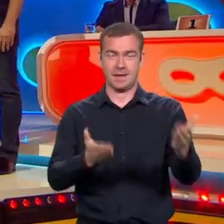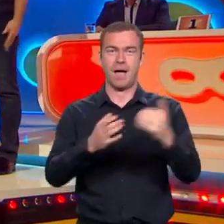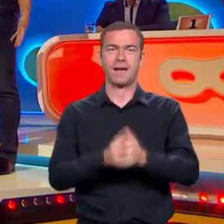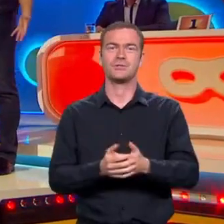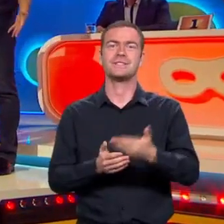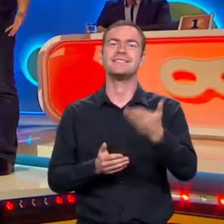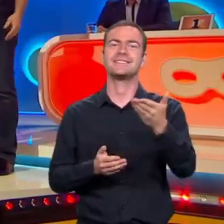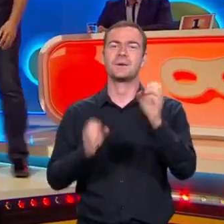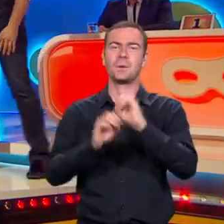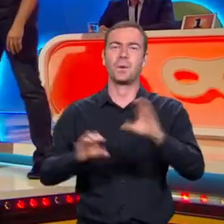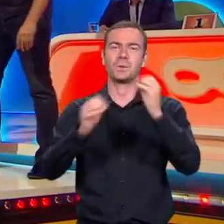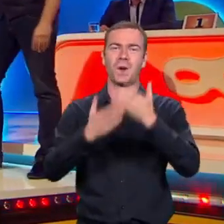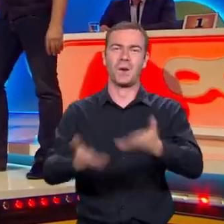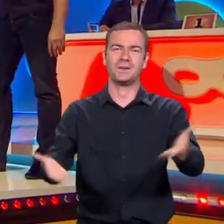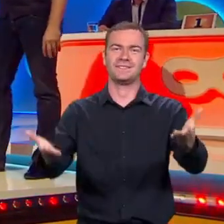A kouzlo je tady.